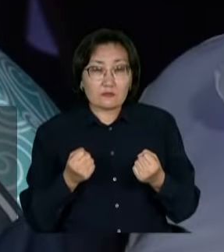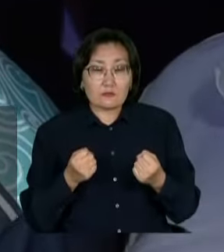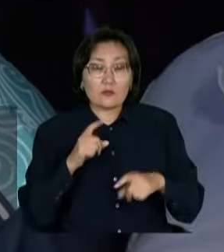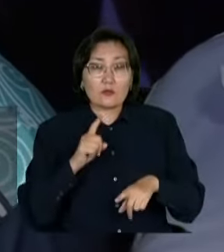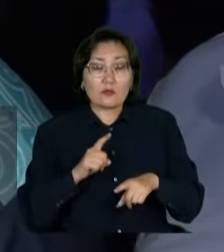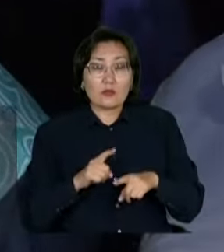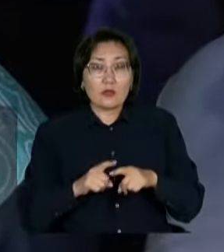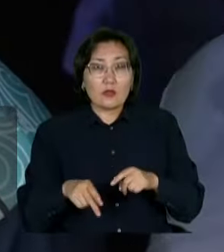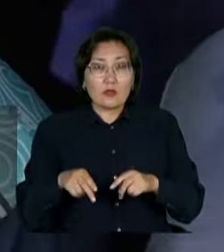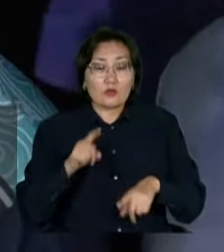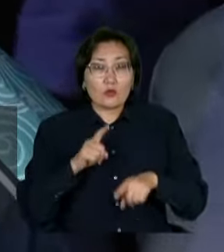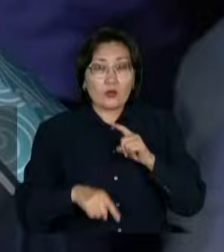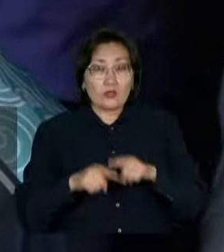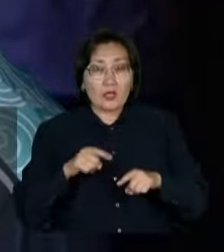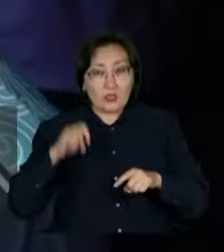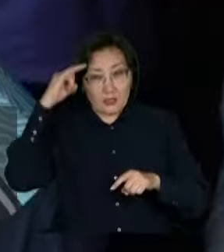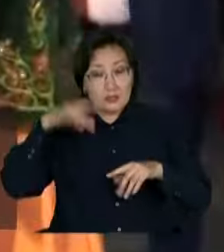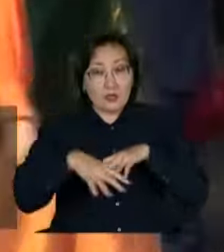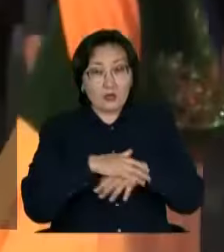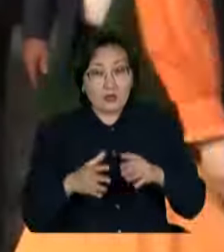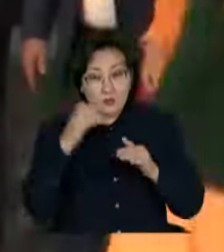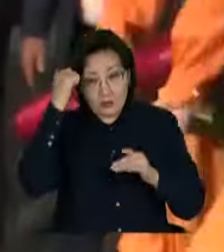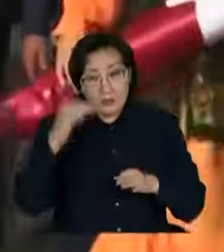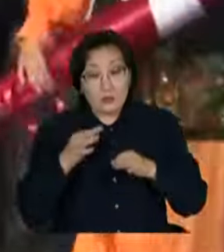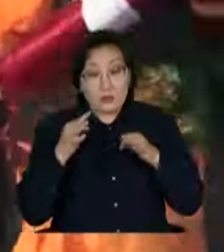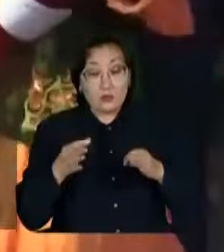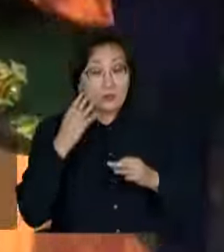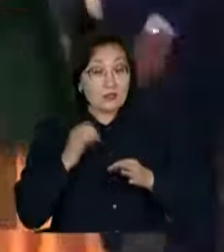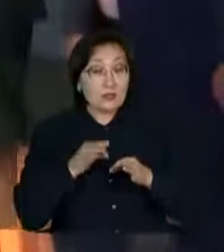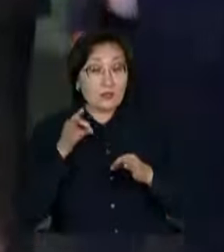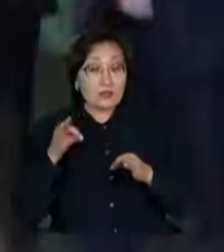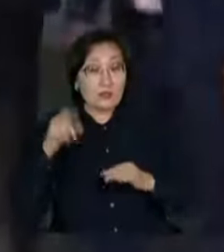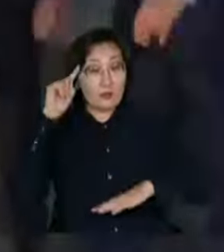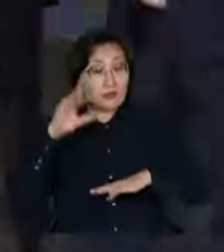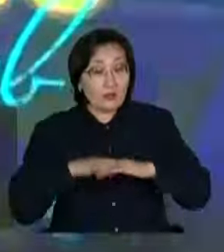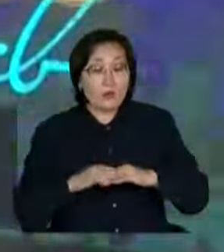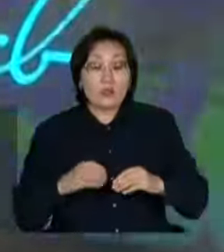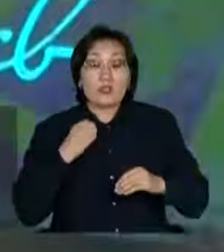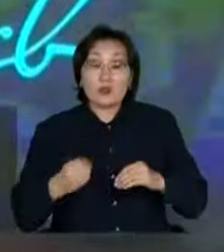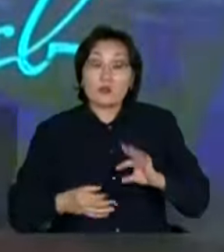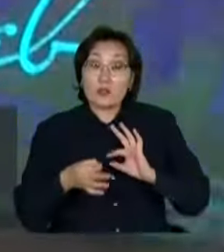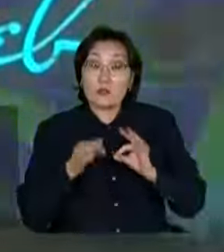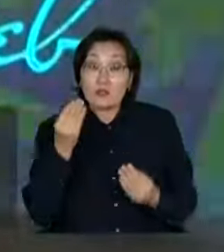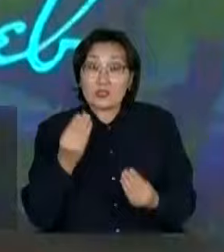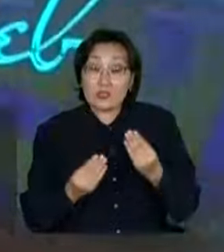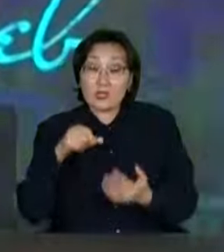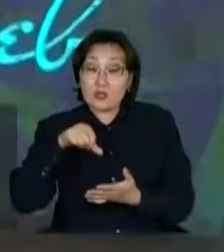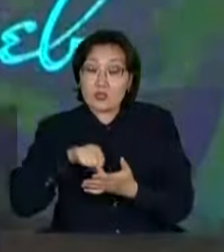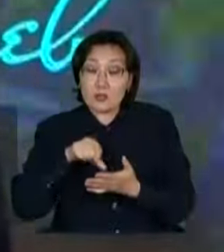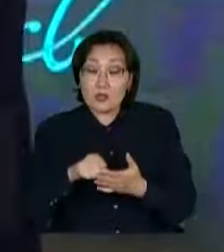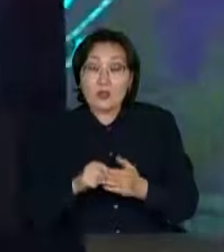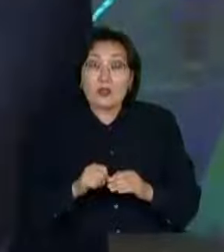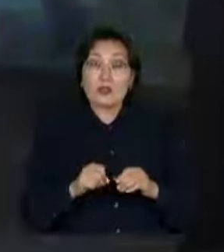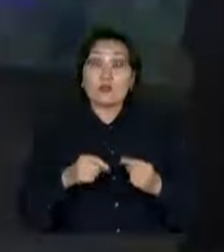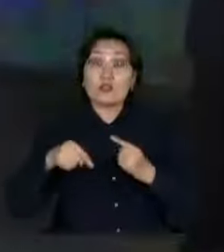бауырларға, туған туыстарға, бүкіл халыққа алғысымды білдіремін. Сонымен қатар Алматы облысының әкімі Париждегі олимпиада ойындарына қатысушыларға